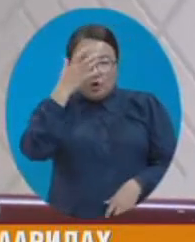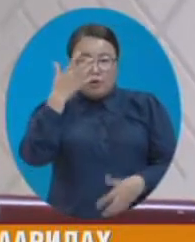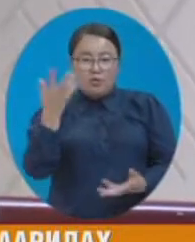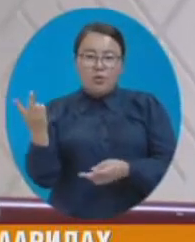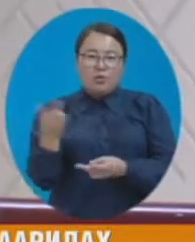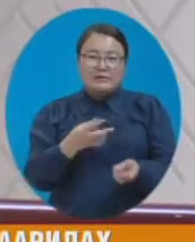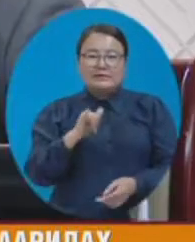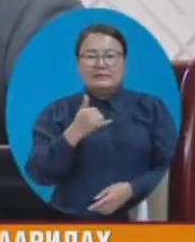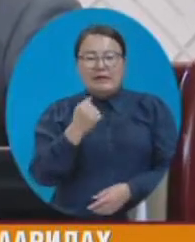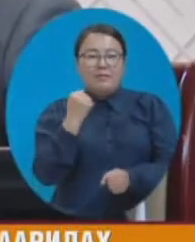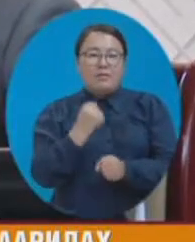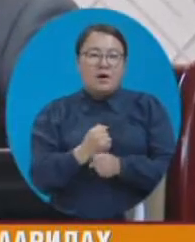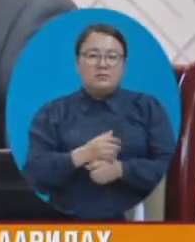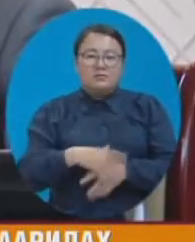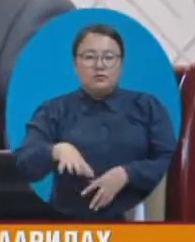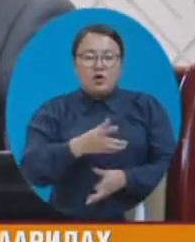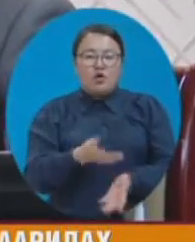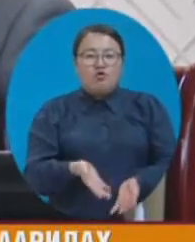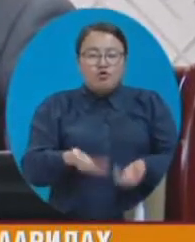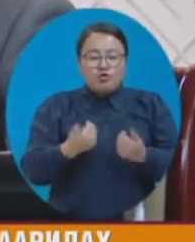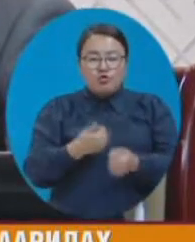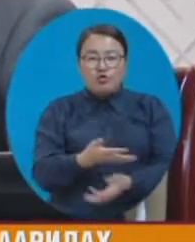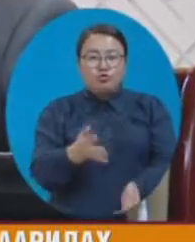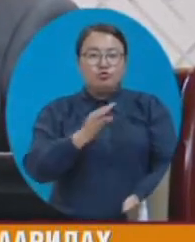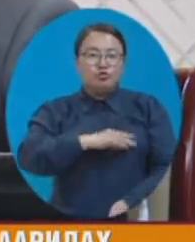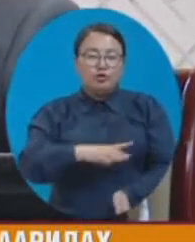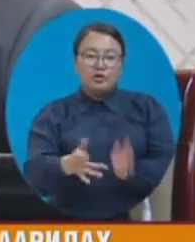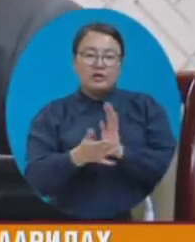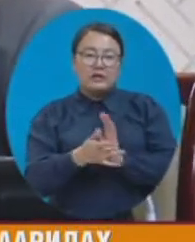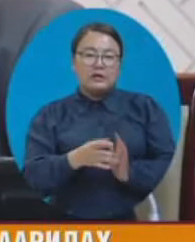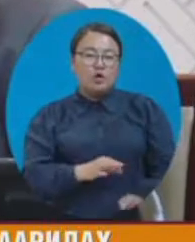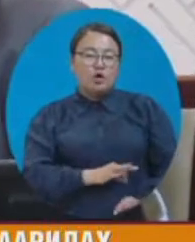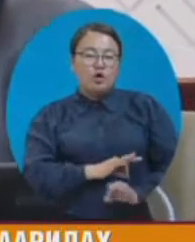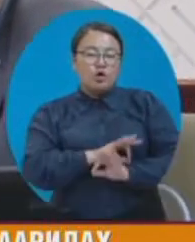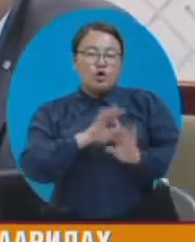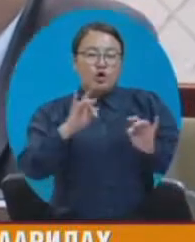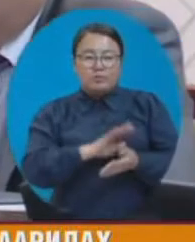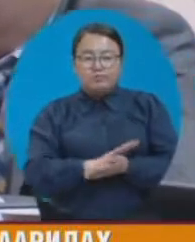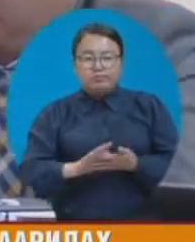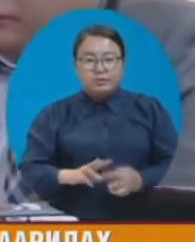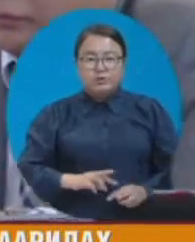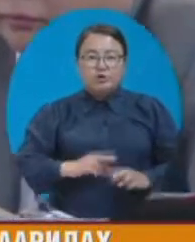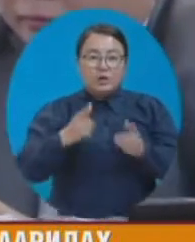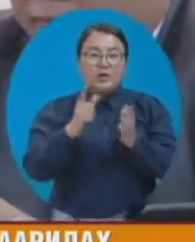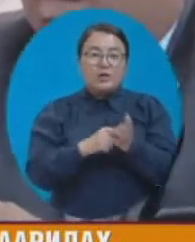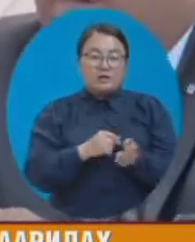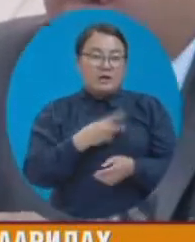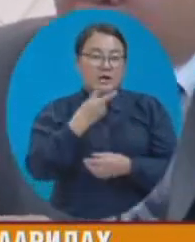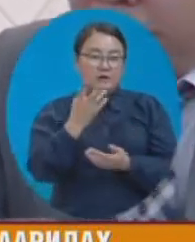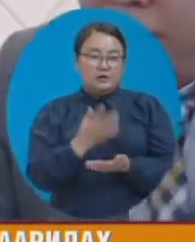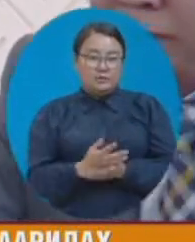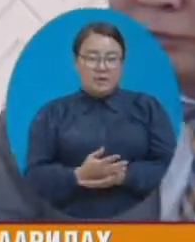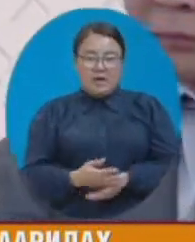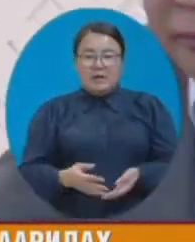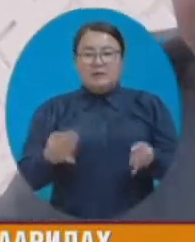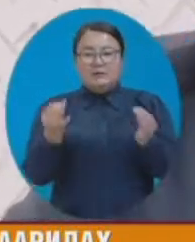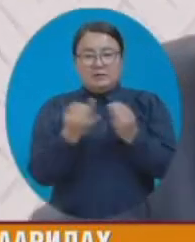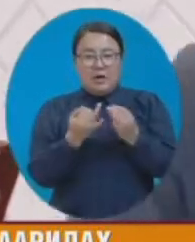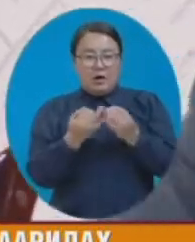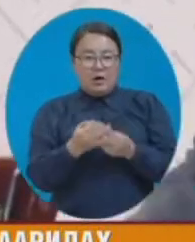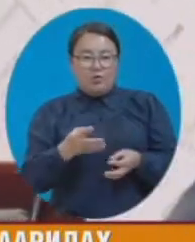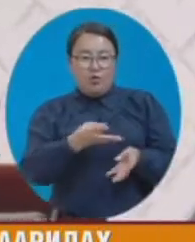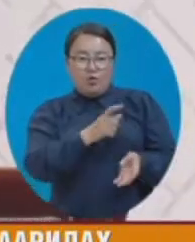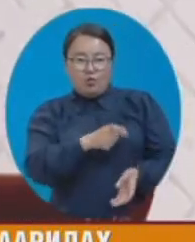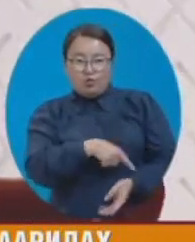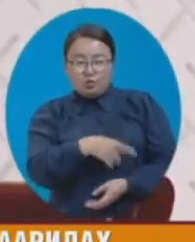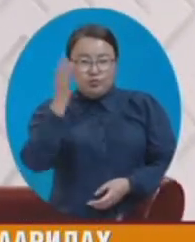болон үйлчилгээний зарим үйл ажиллагааг хялбаршуулахын тулд технологийн өөр дэвшлийг ашиглах шаардлагатай гэж үзэж байна. Мөн цахим үндэстэн